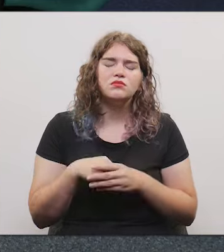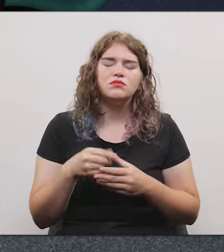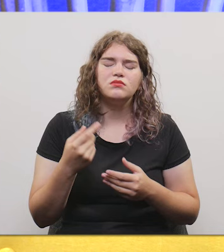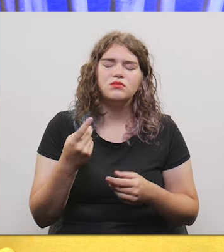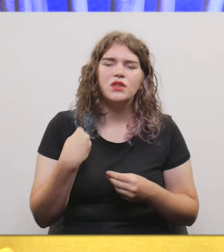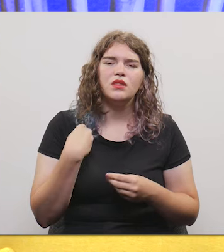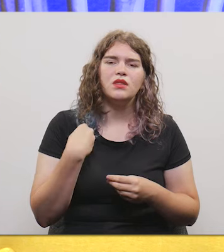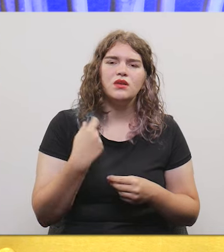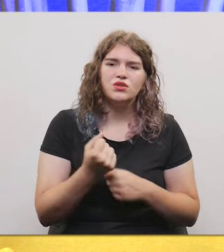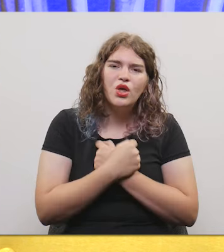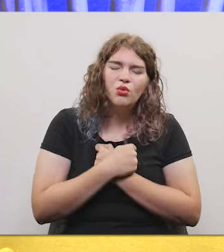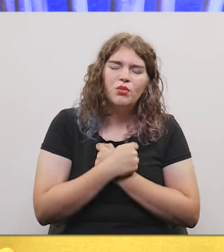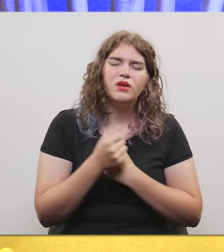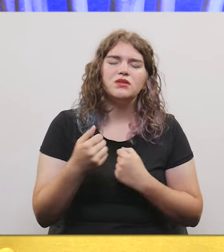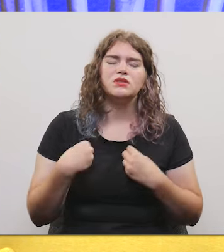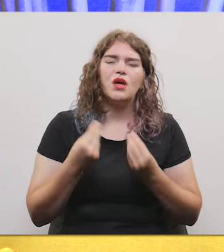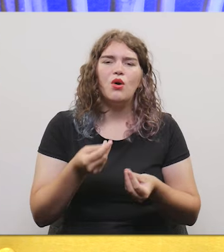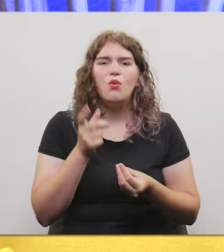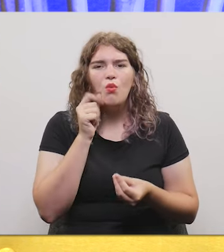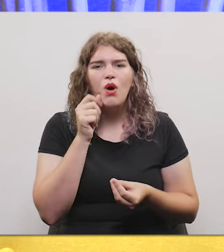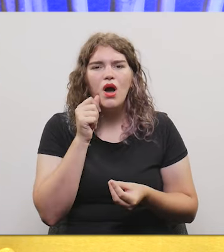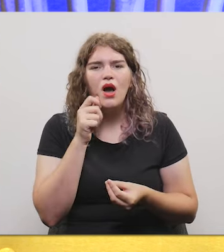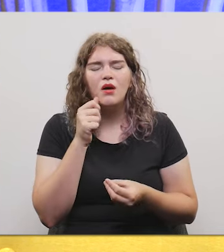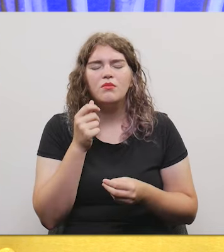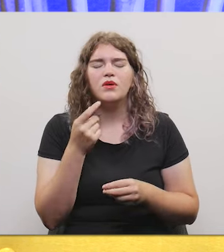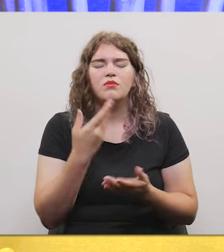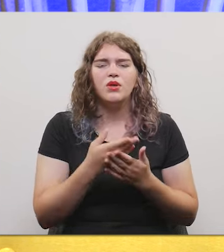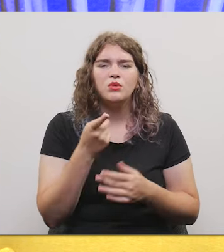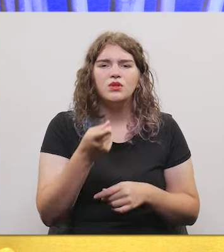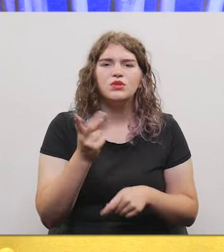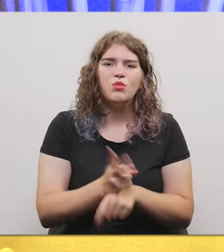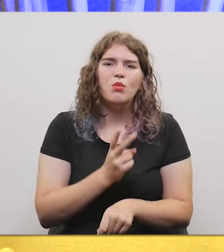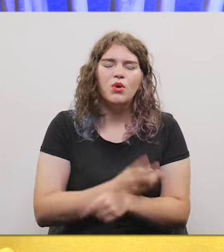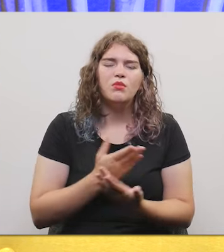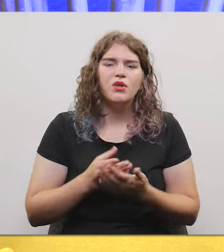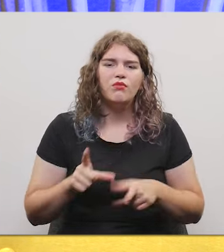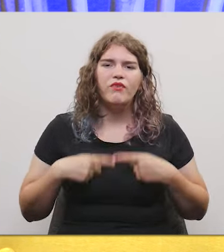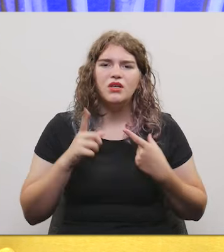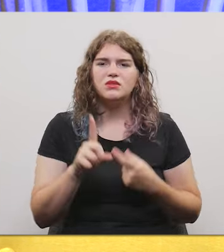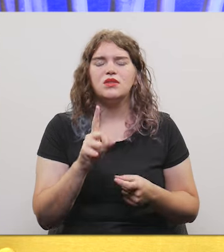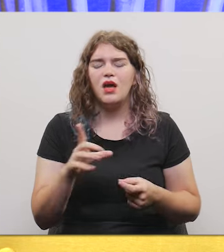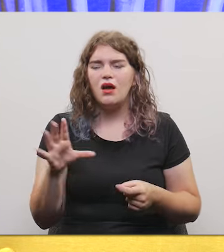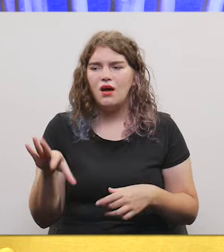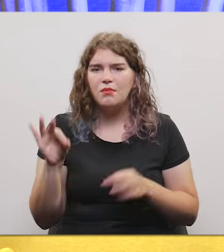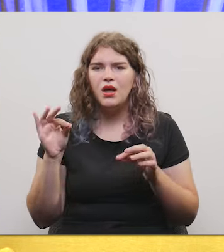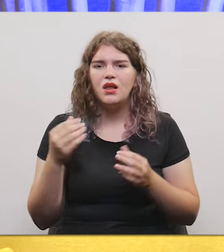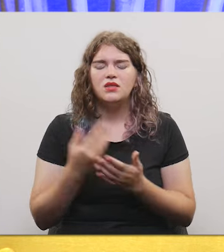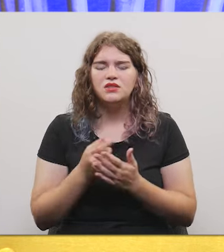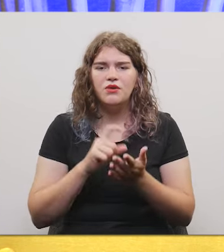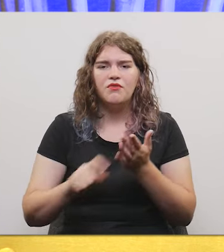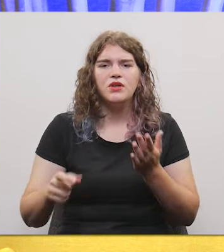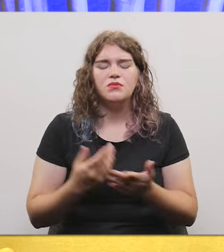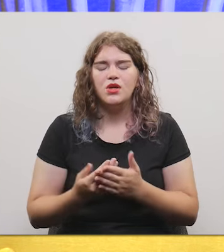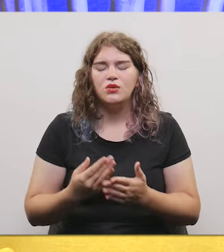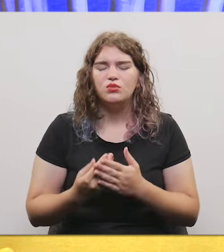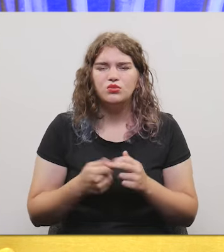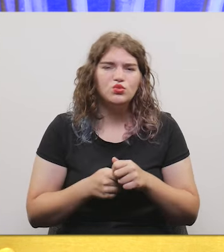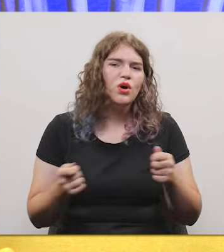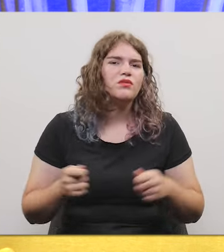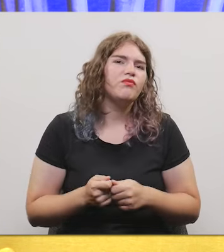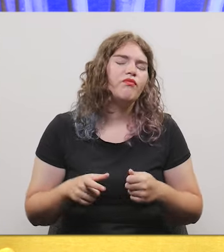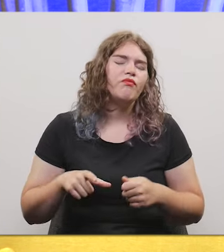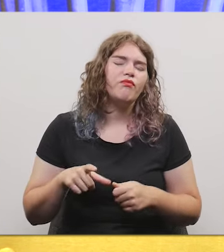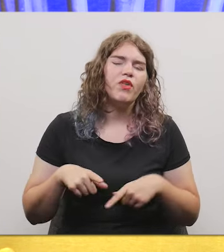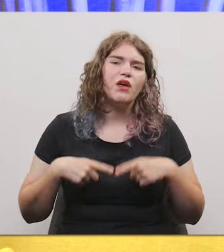te iubesc, dau oameni pentru tine și popoare pentru viața ta. Și am ales să-mi iau acest verset ca moto